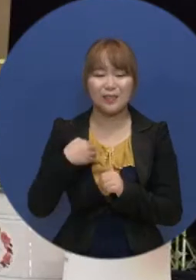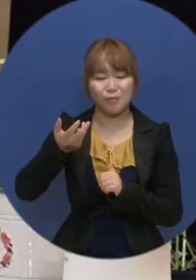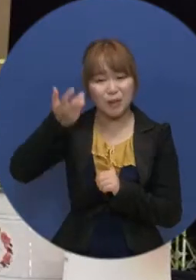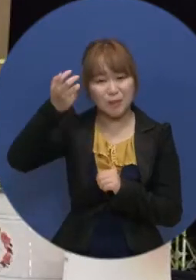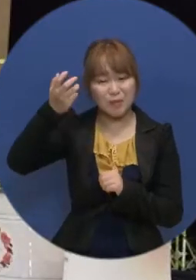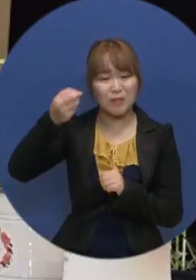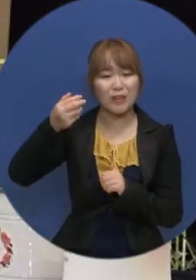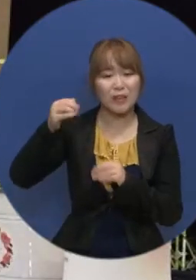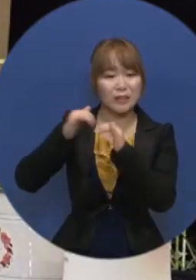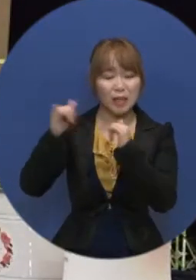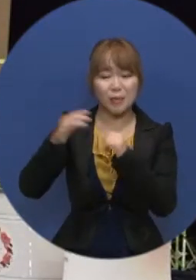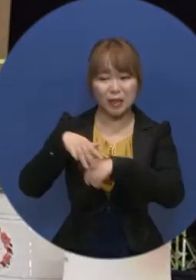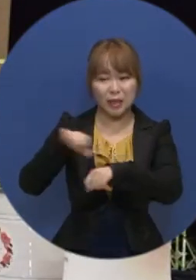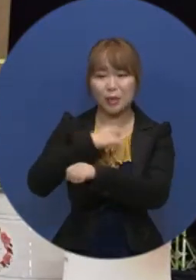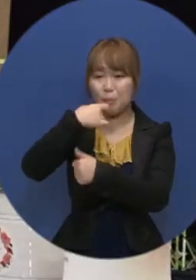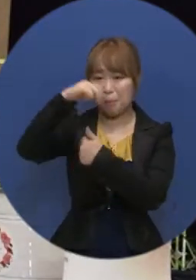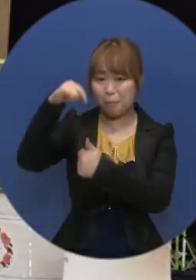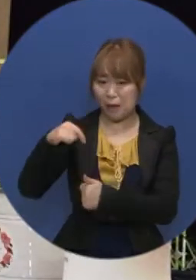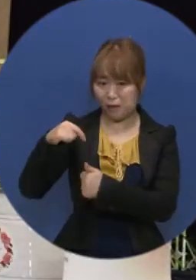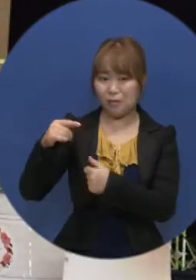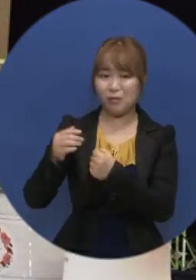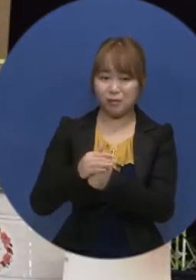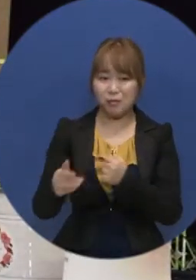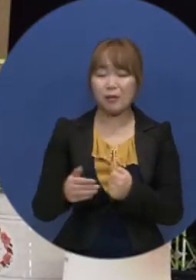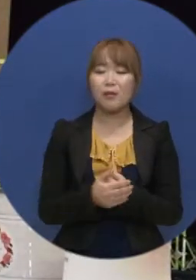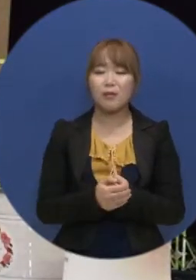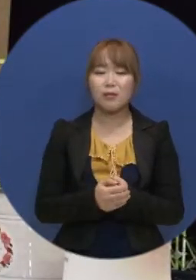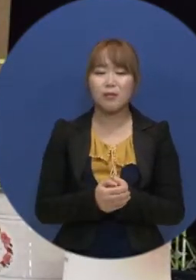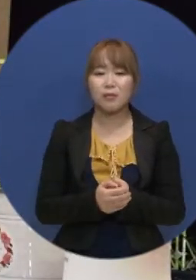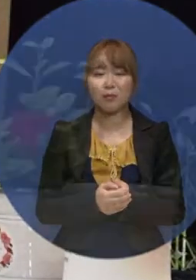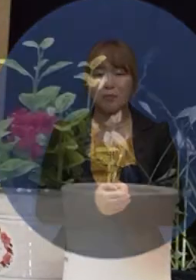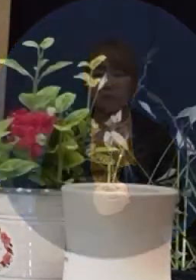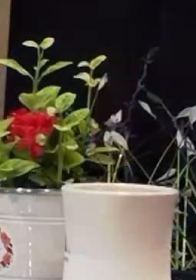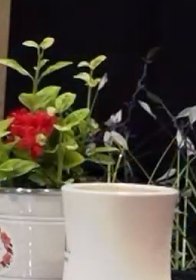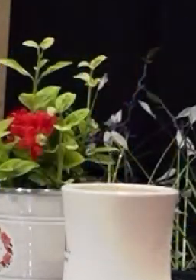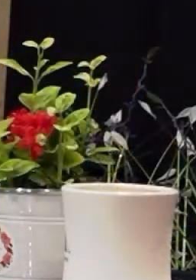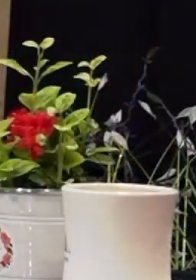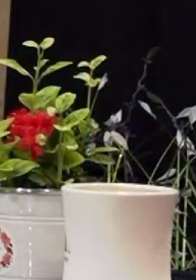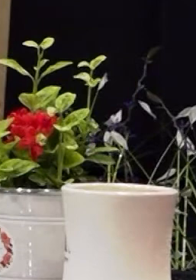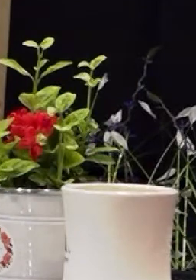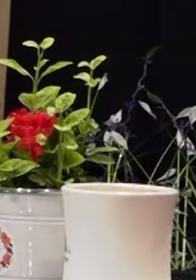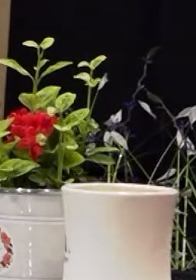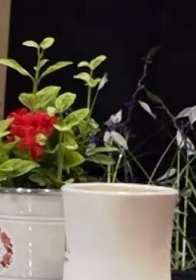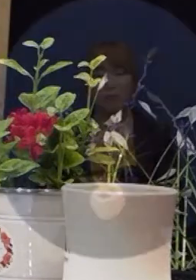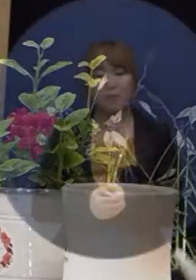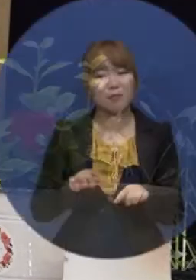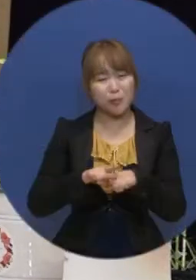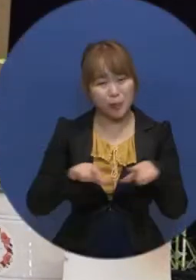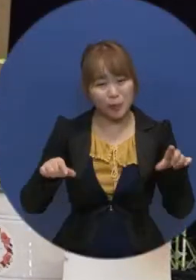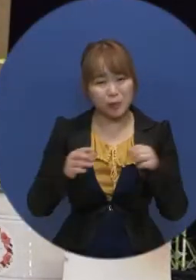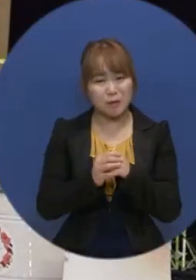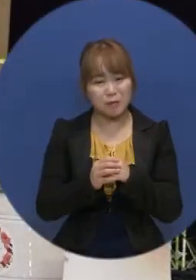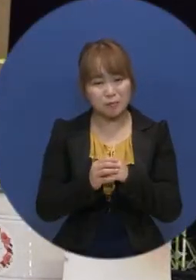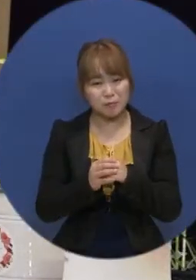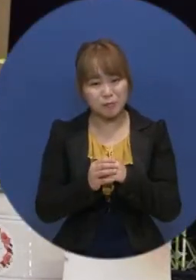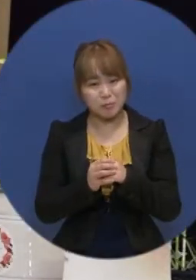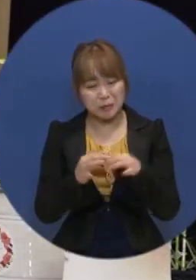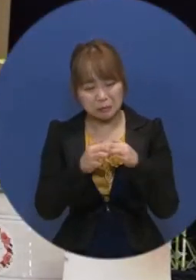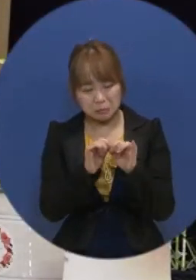특명이 나왔습니다. 그래서 그 소위 그 전략 전술